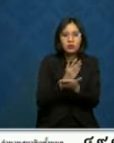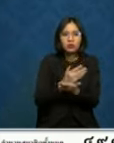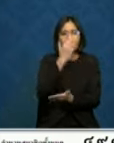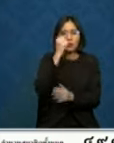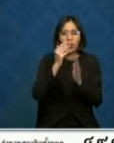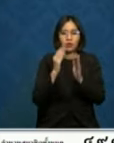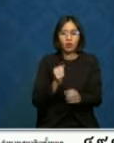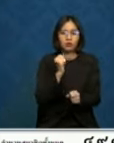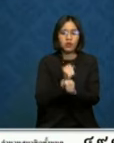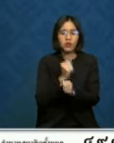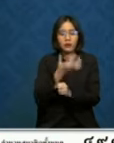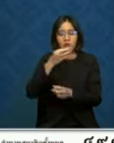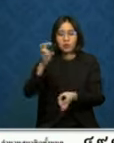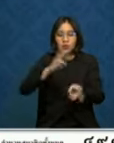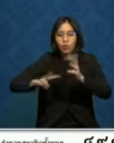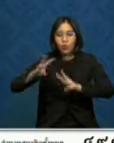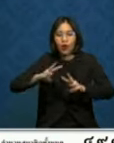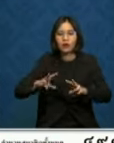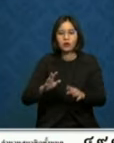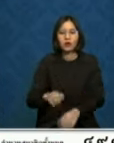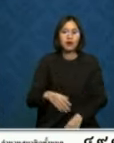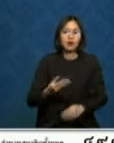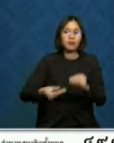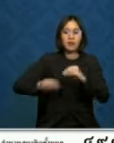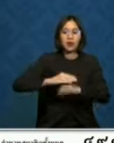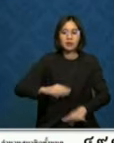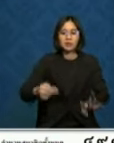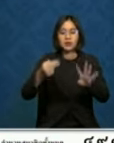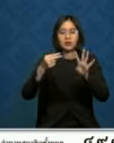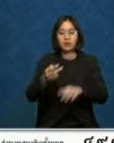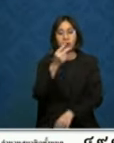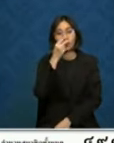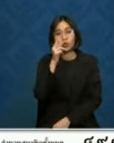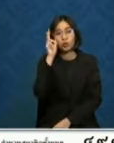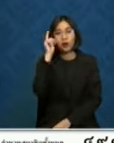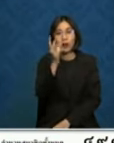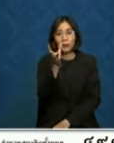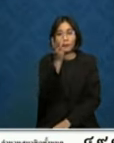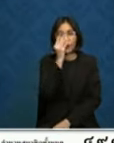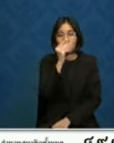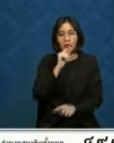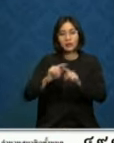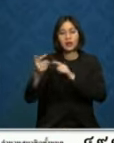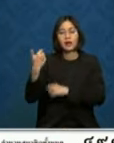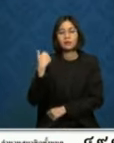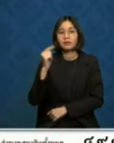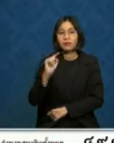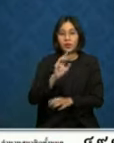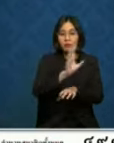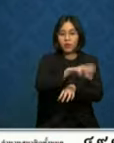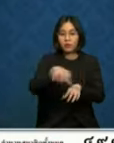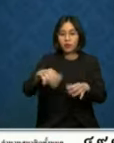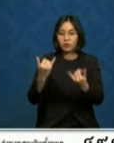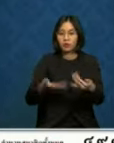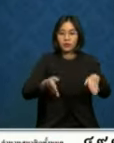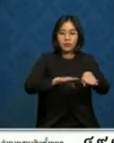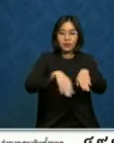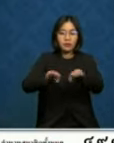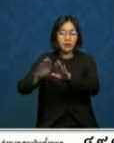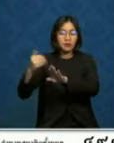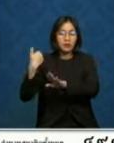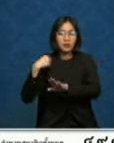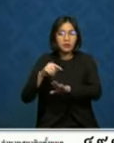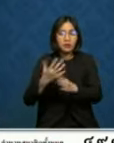คนตกงานก็เพิ่มไปเกือบ 40,000 คนแล้วนะคะนี่ถ้าดูตามหน้าข่าวก็จะเห็นได้เลยนะคะว่ามีหลายที่ทยอยปิดตัวลงแล้วแบ